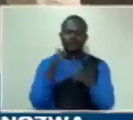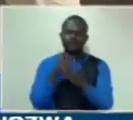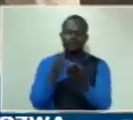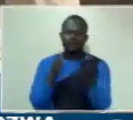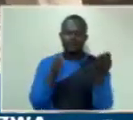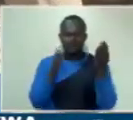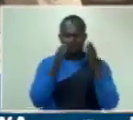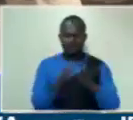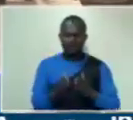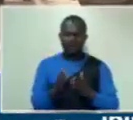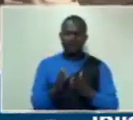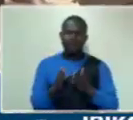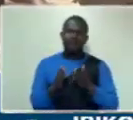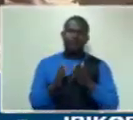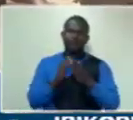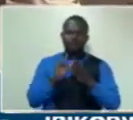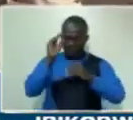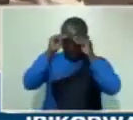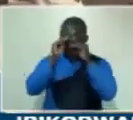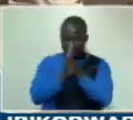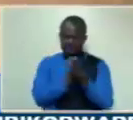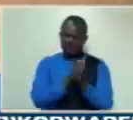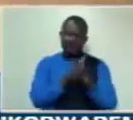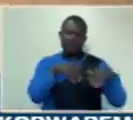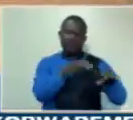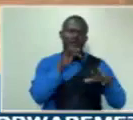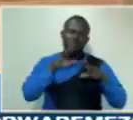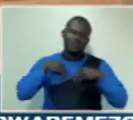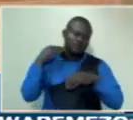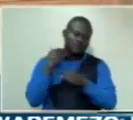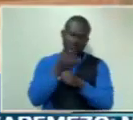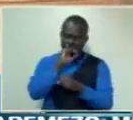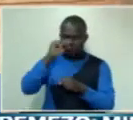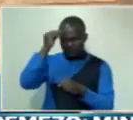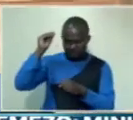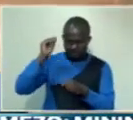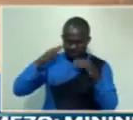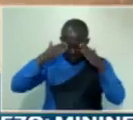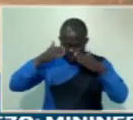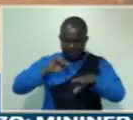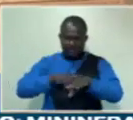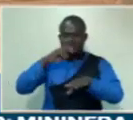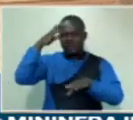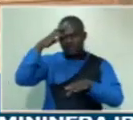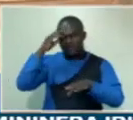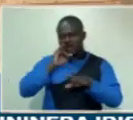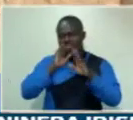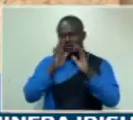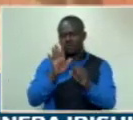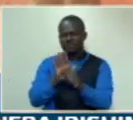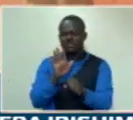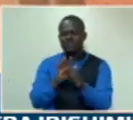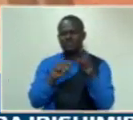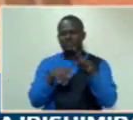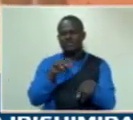ku mateka no kurwanya abahakana bakanapfobya genocide yakorewe abatutsi n'ubutumwa bwibanzweho ubwo hibukwaga ibihumbi by'abatutsi